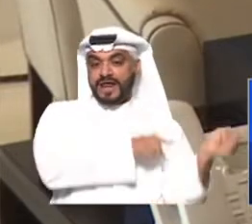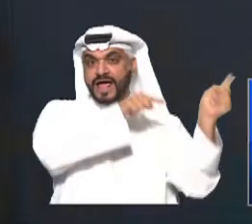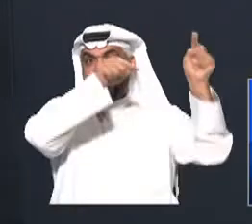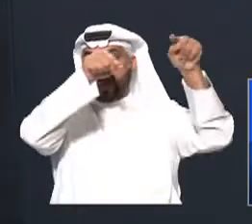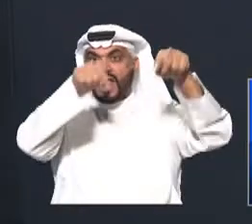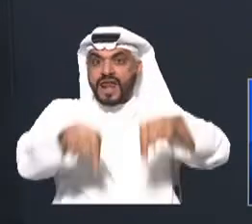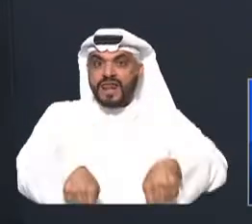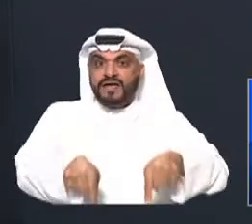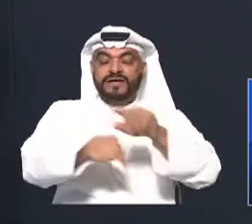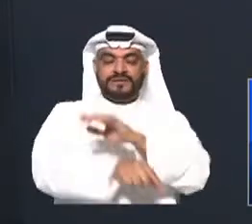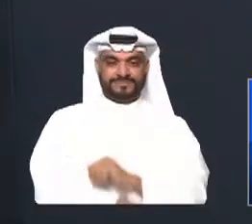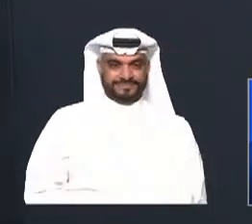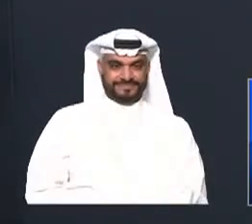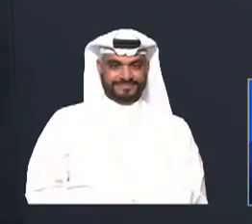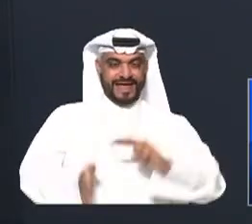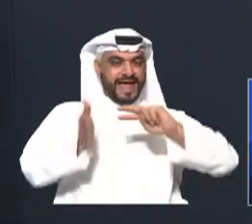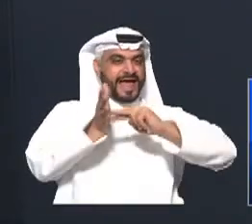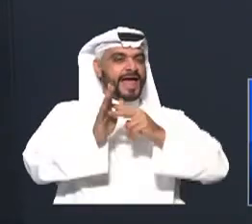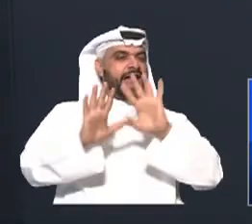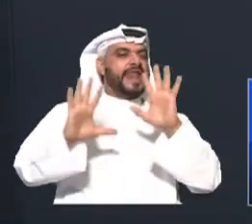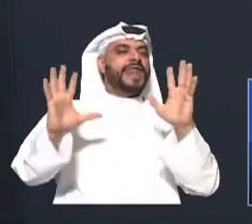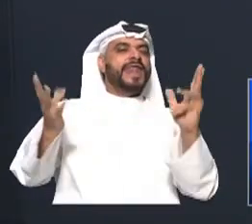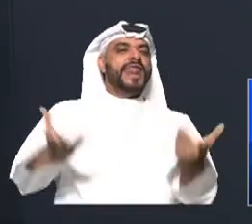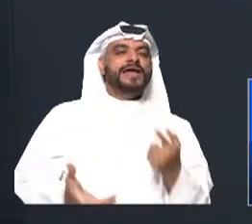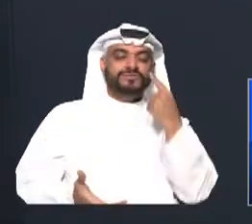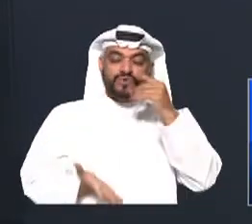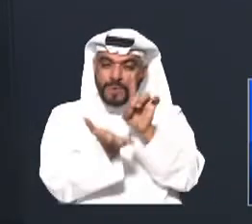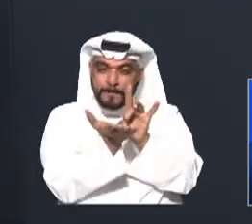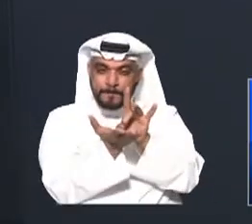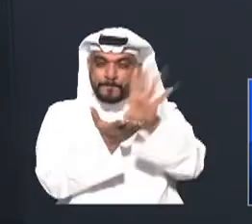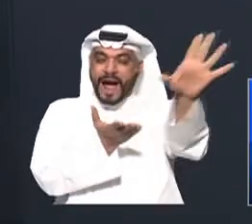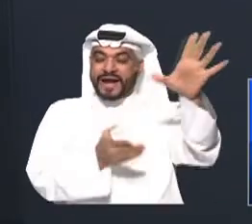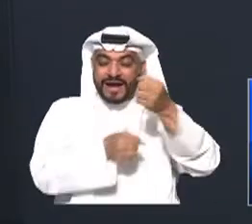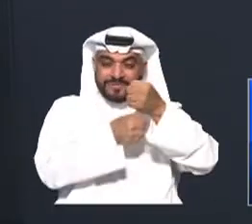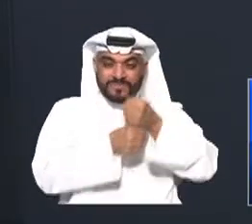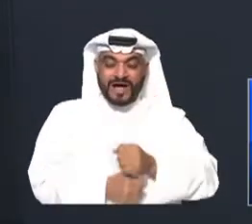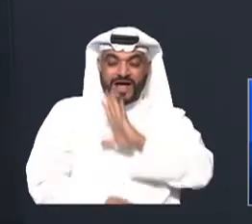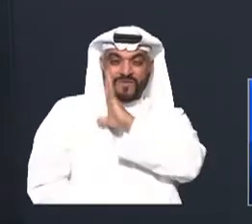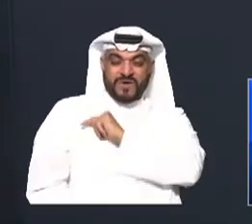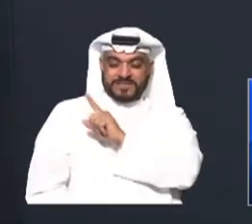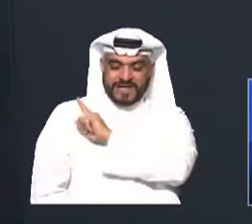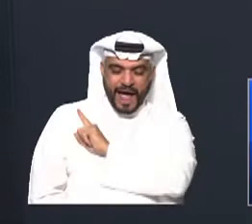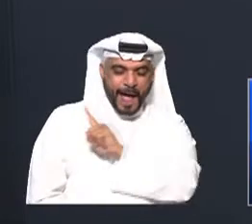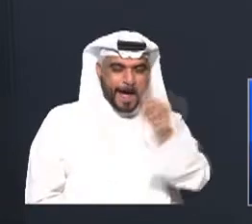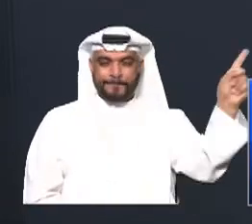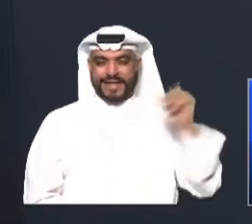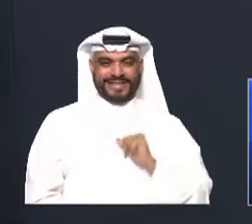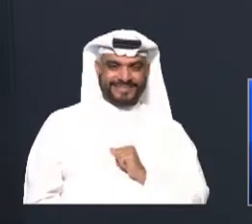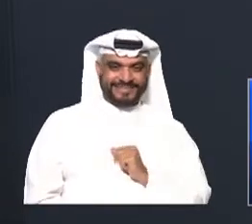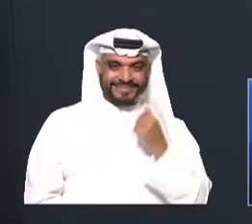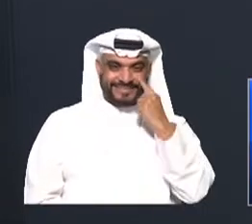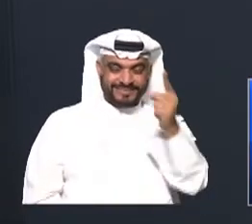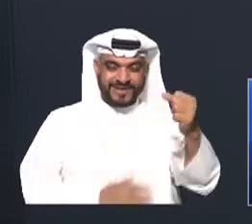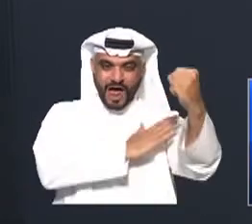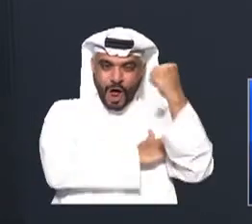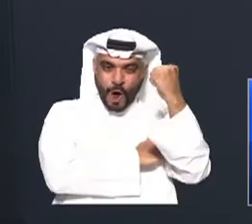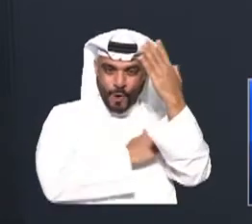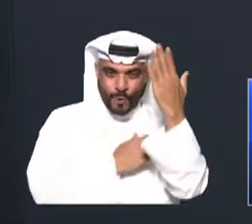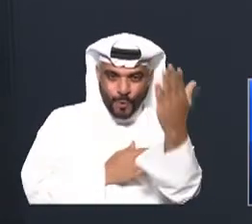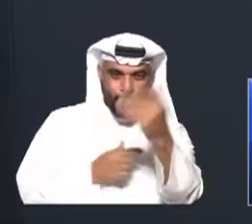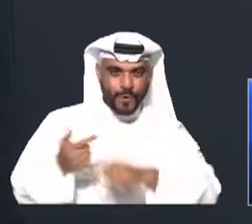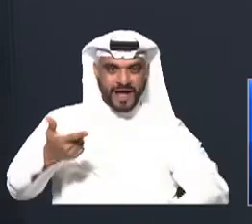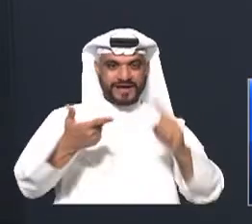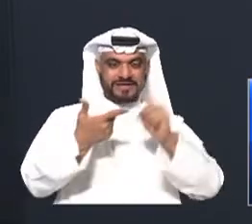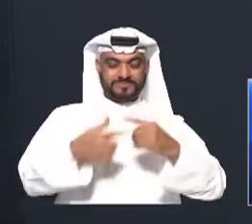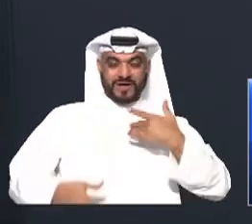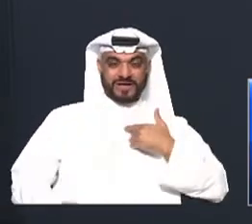الوجودي؟ لماذا لم يحسم العدو إنهاء الوجود الفلسطيني طيلة العقود المنصرمة؟ لأن القوة التي